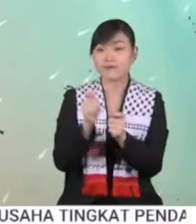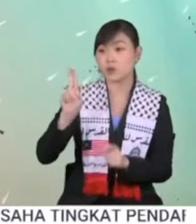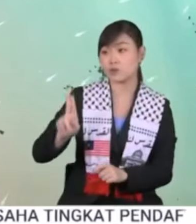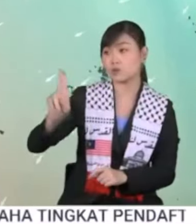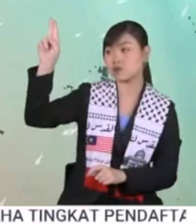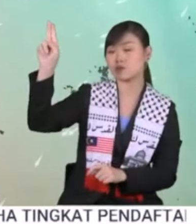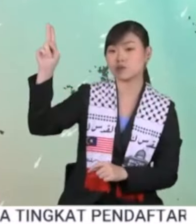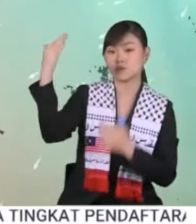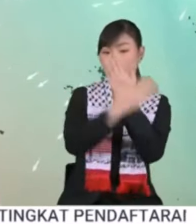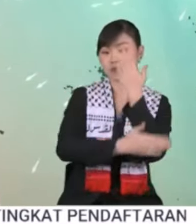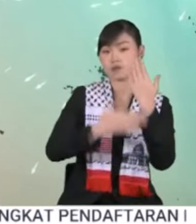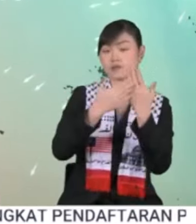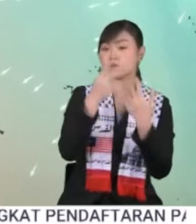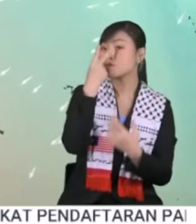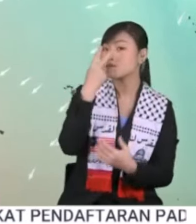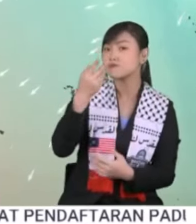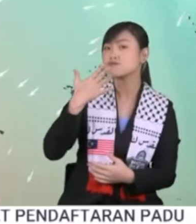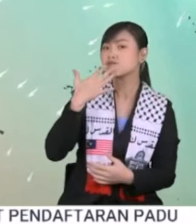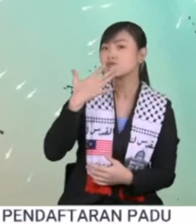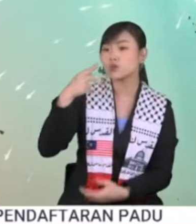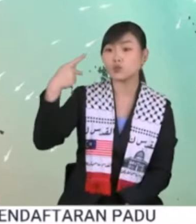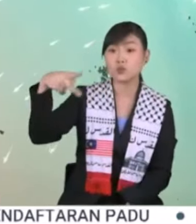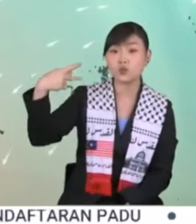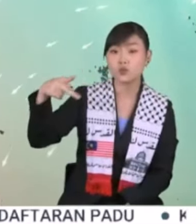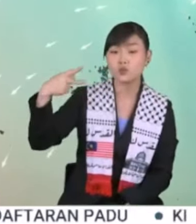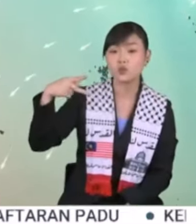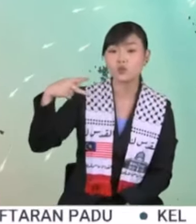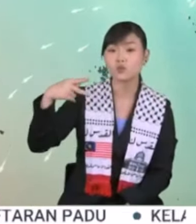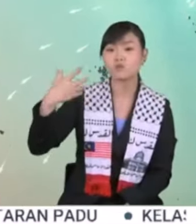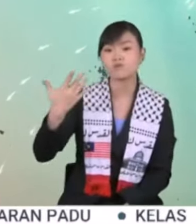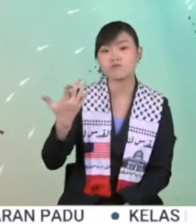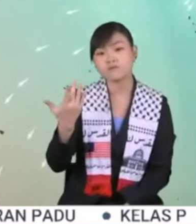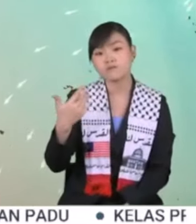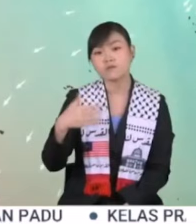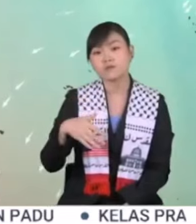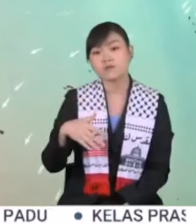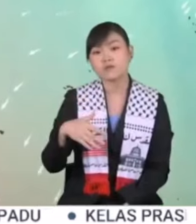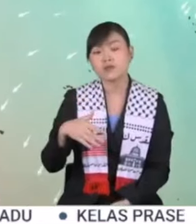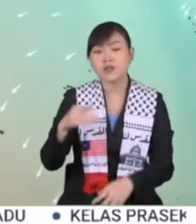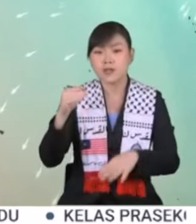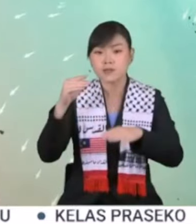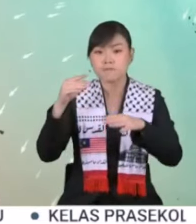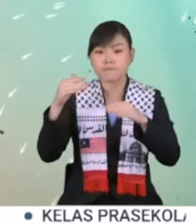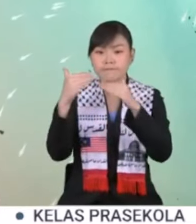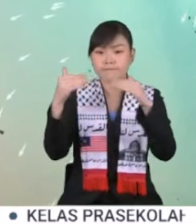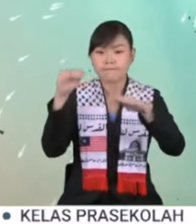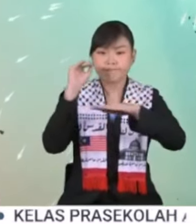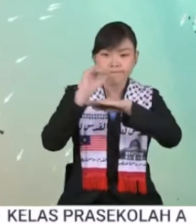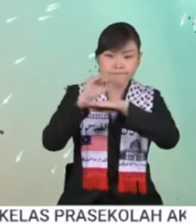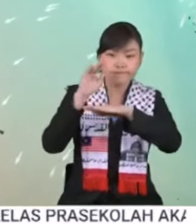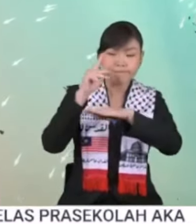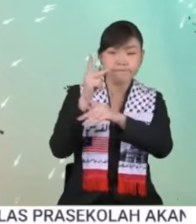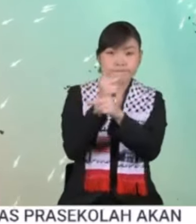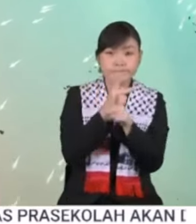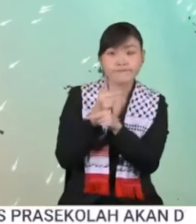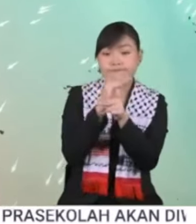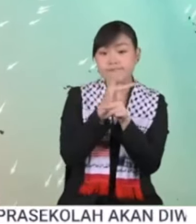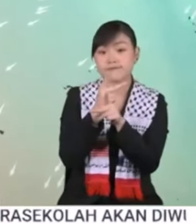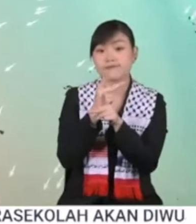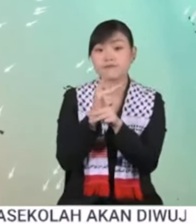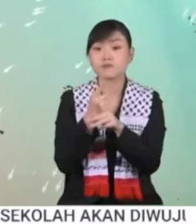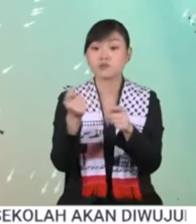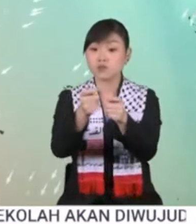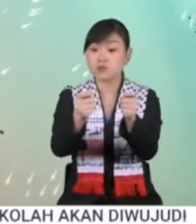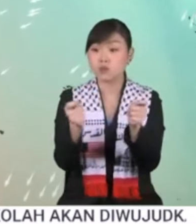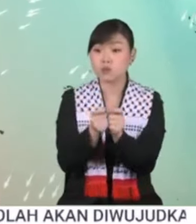yang ditandakan berwarna kuning ini yang masih lagi diletakkan dalam status berjaga-jaga untuk status gelombang haba. Untuk kawasan-kawasan ini,